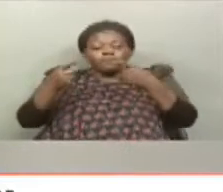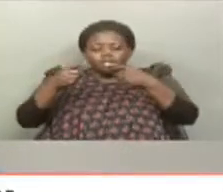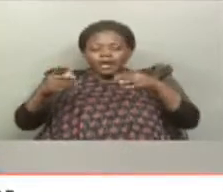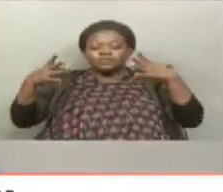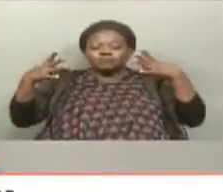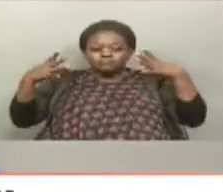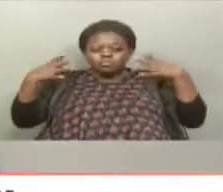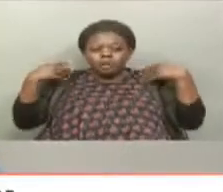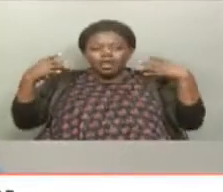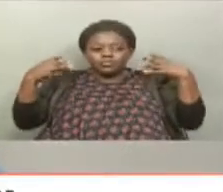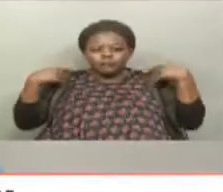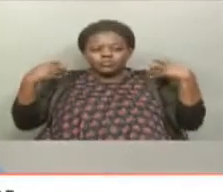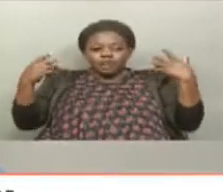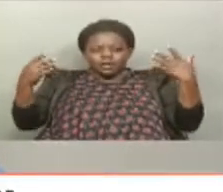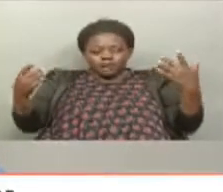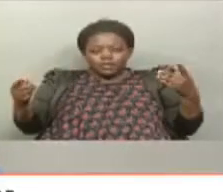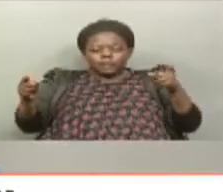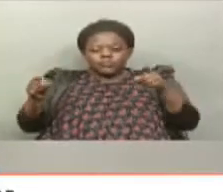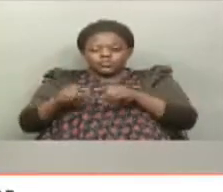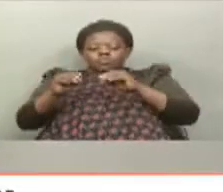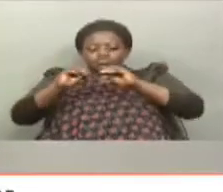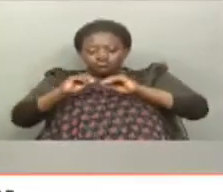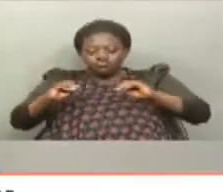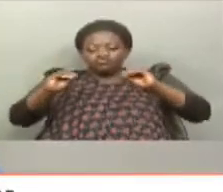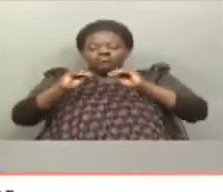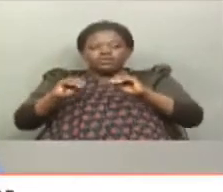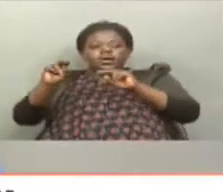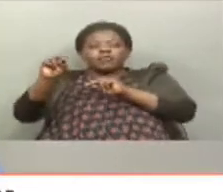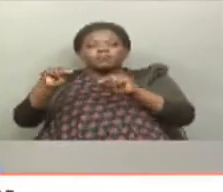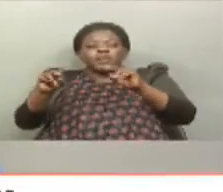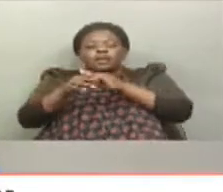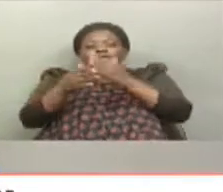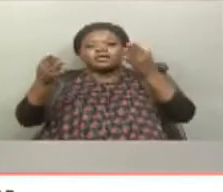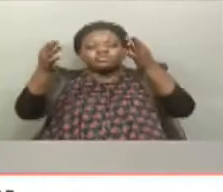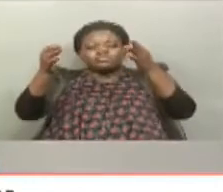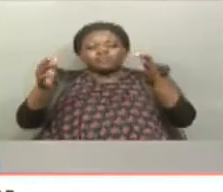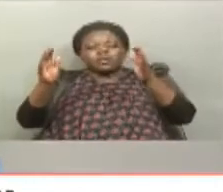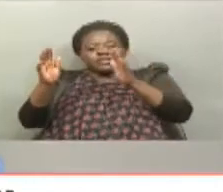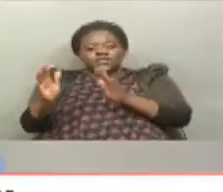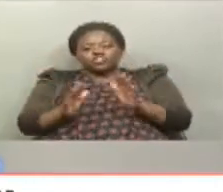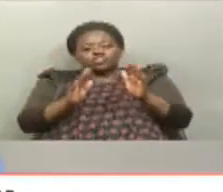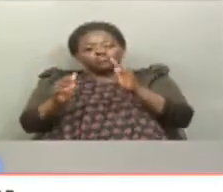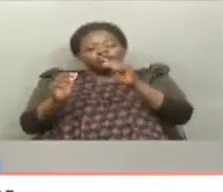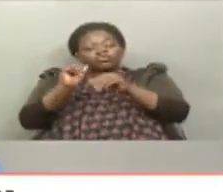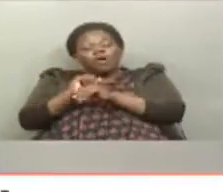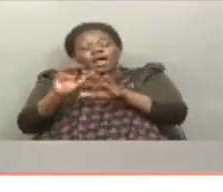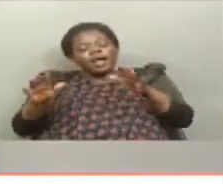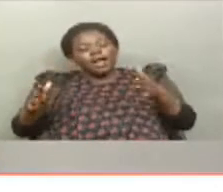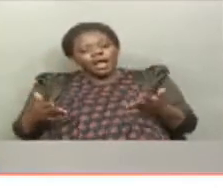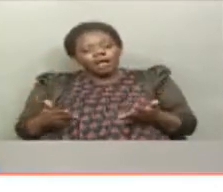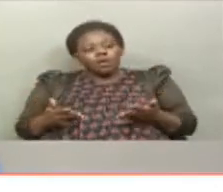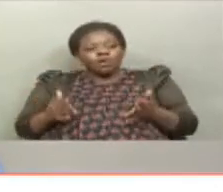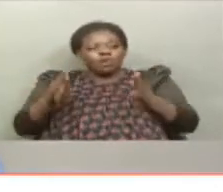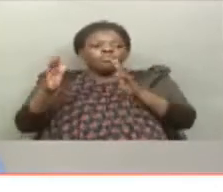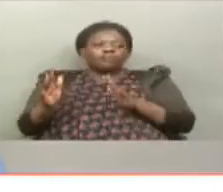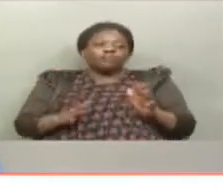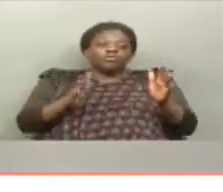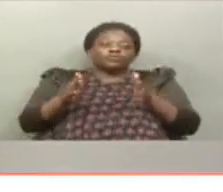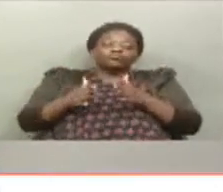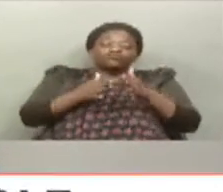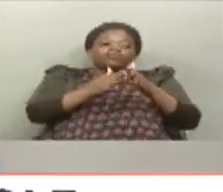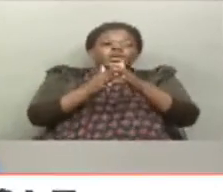practically n'okutendeka ba managers n'ebintu byonna byona system ezikola muleero ezibeera zitya process za leero ezibeera